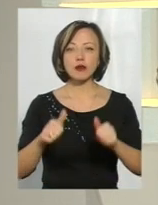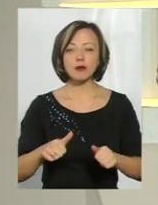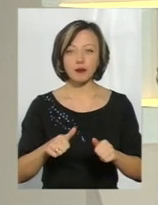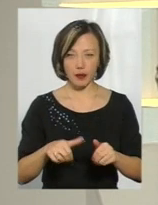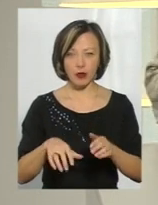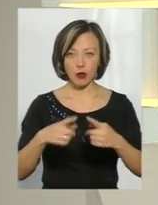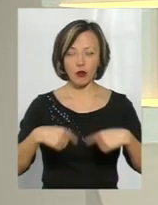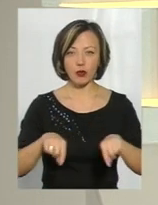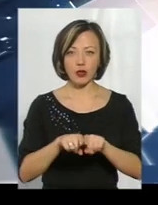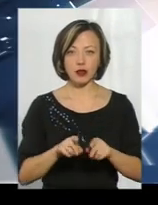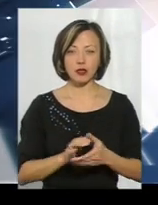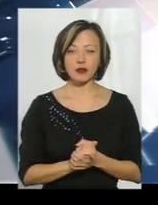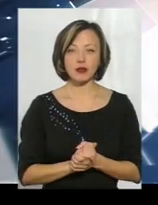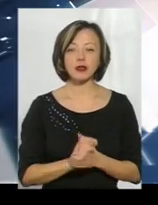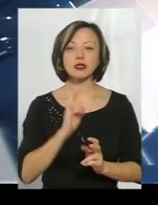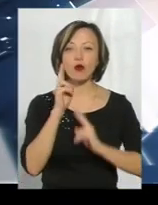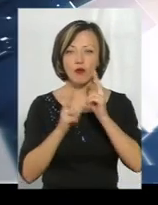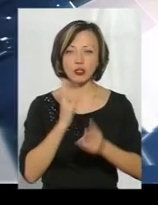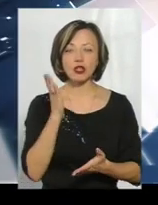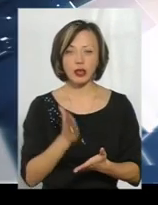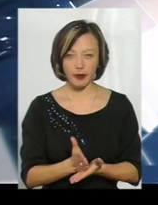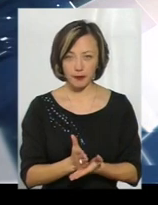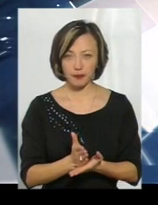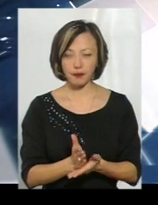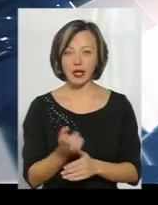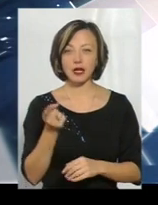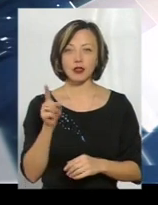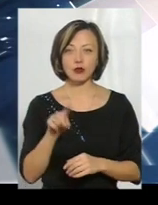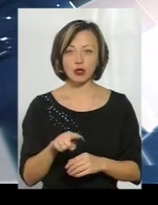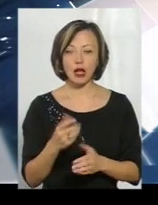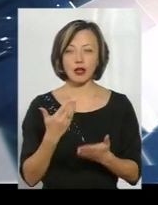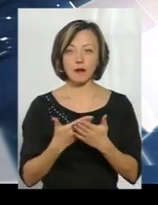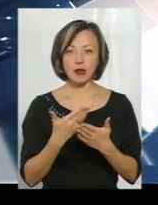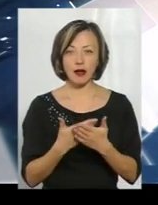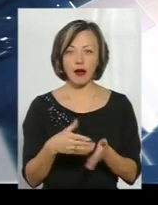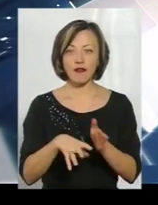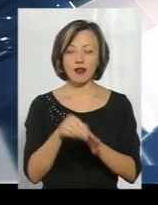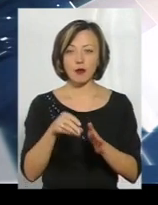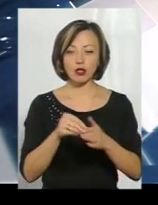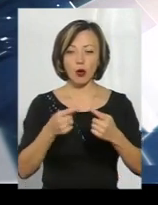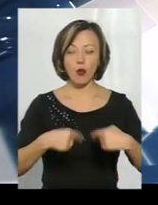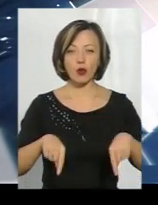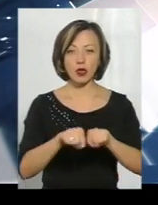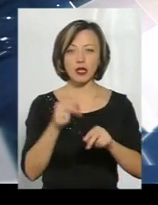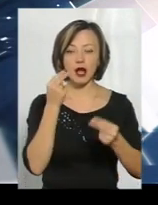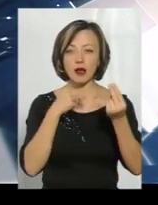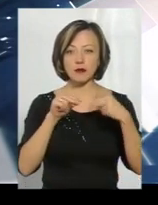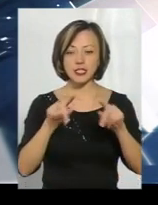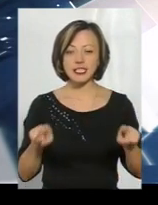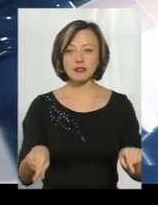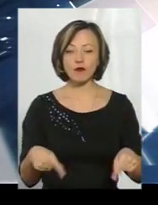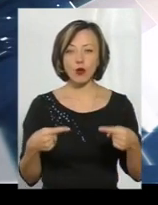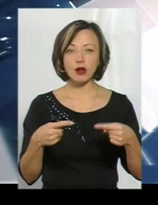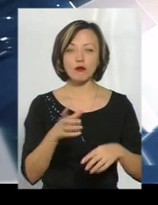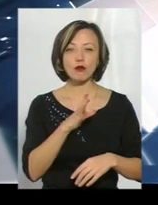виборчі округи? Значить, зауваження є безумовно. Тому що, якщо взяти виборчі округи, то найліпше створені виборчі